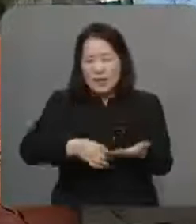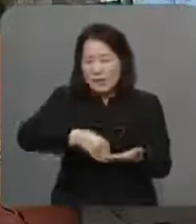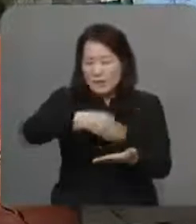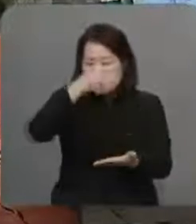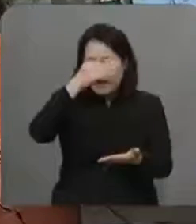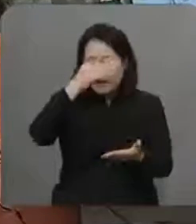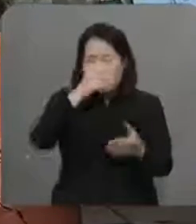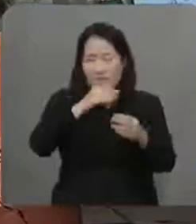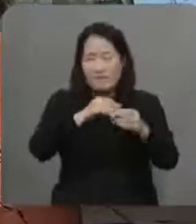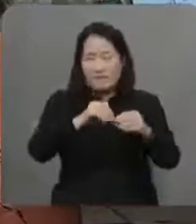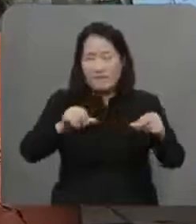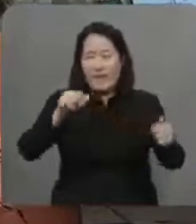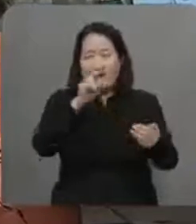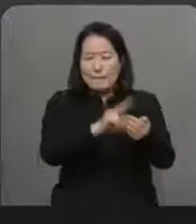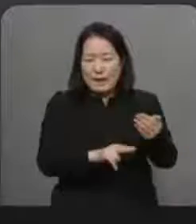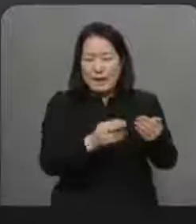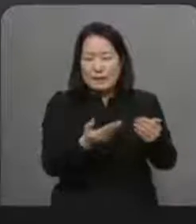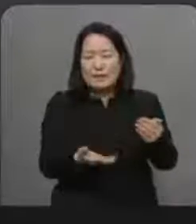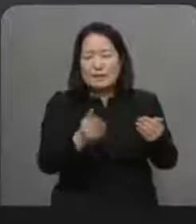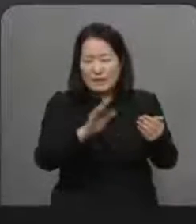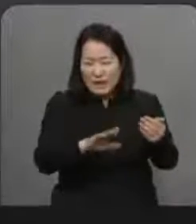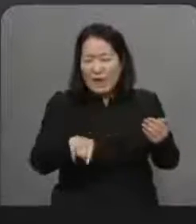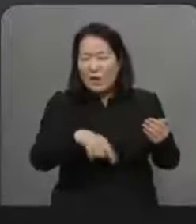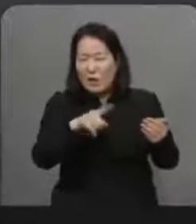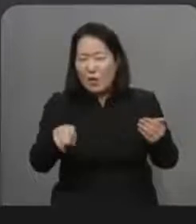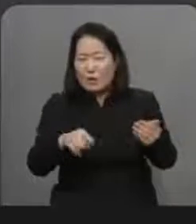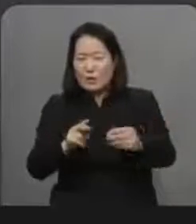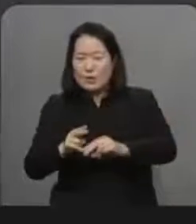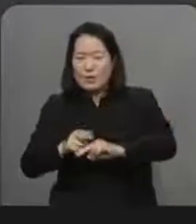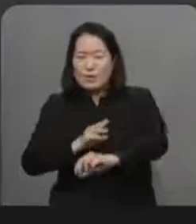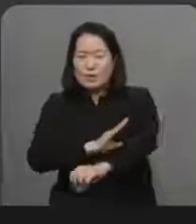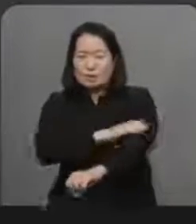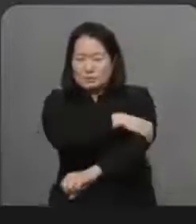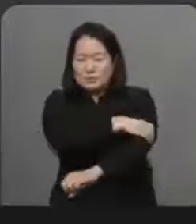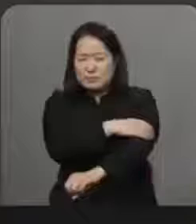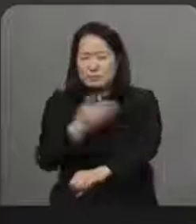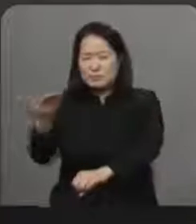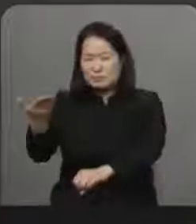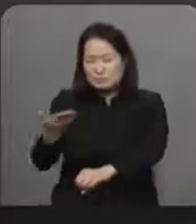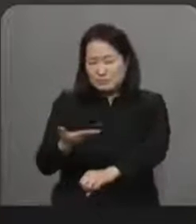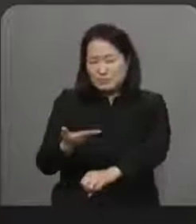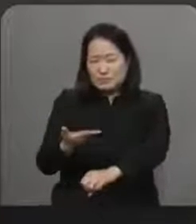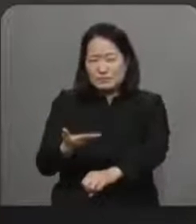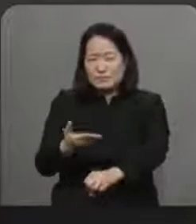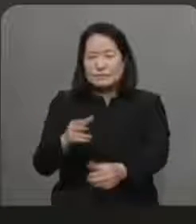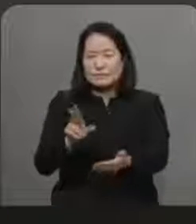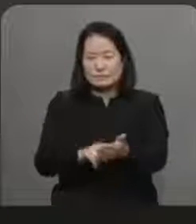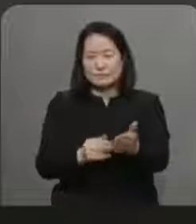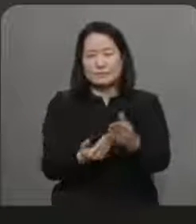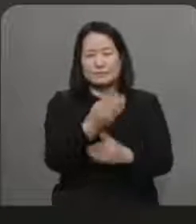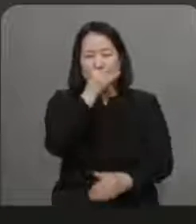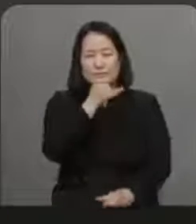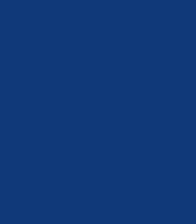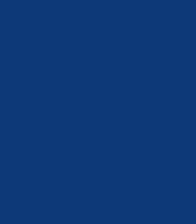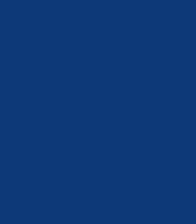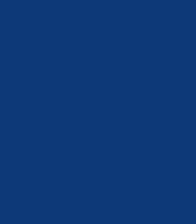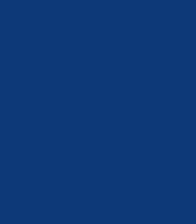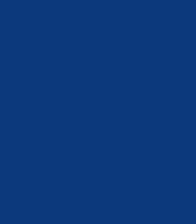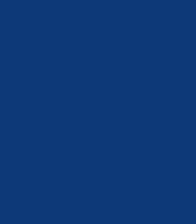도 민간사업자의 처분만을 바라는 으레 처지가 됐습니다 kbs 뉴스 정상 빕니다